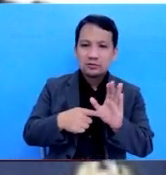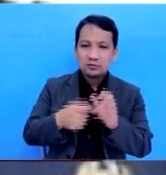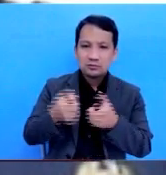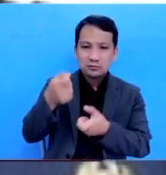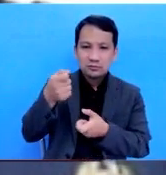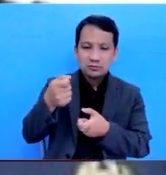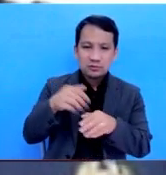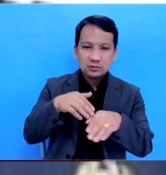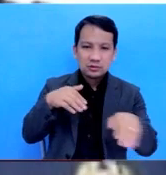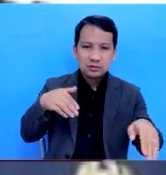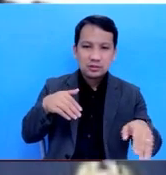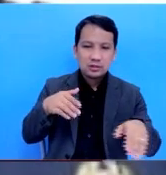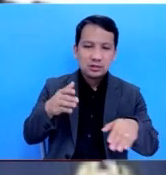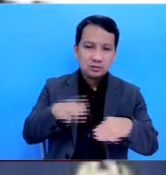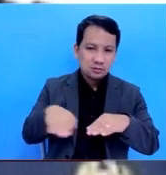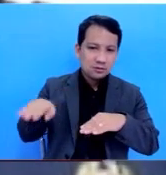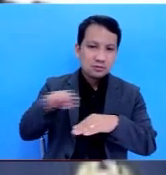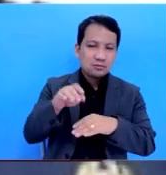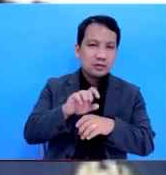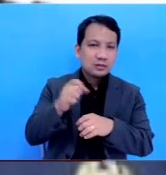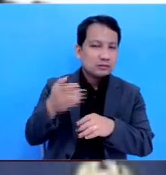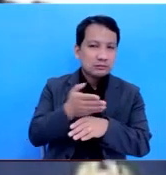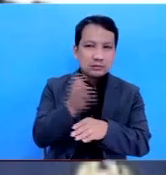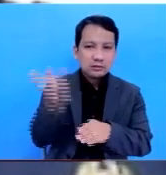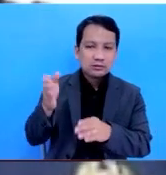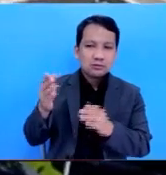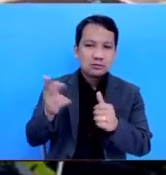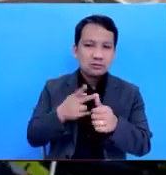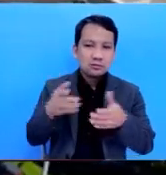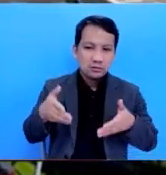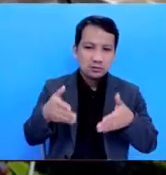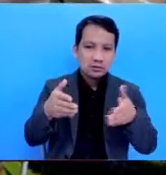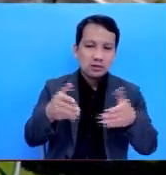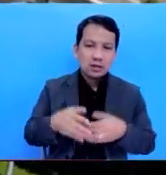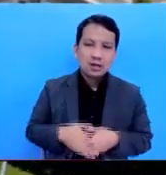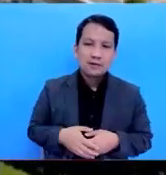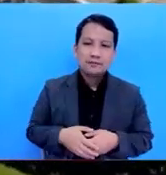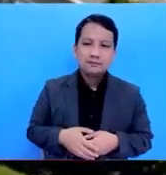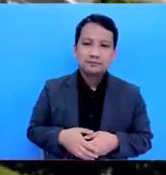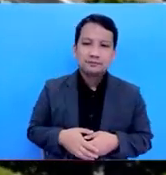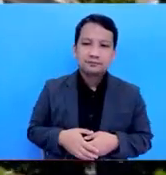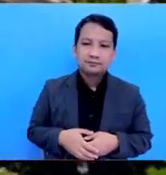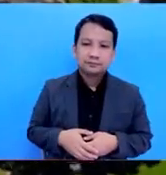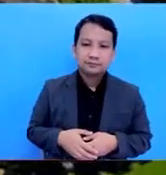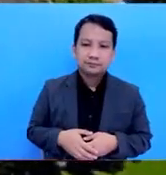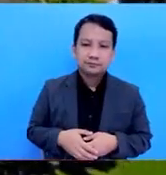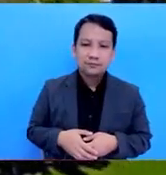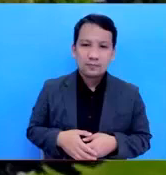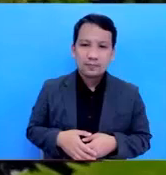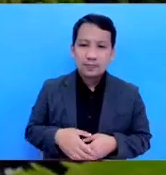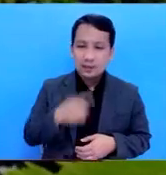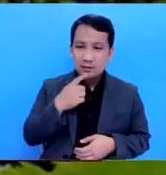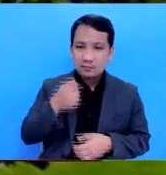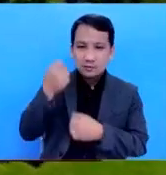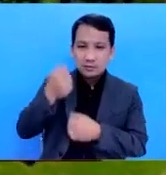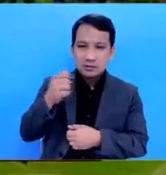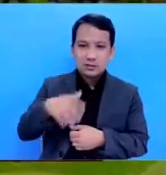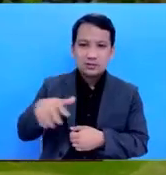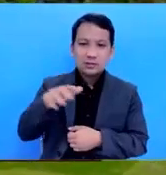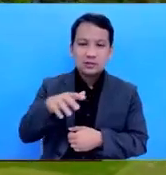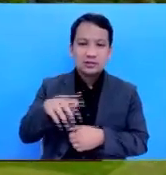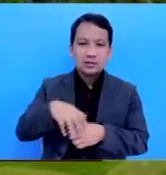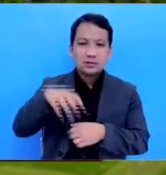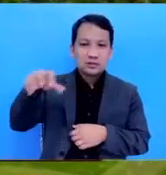traffic rerouting dun sa mga ibang pangunahing kalsada dyan. Para naman sa mga magpoprotesta, may mga